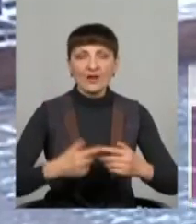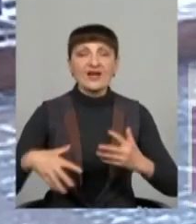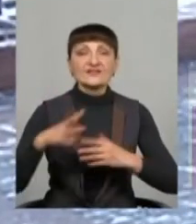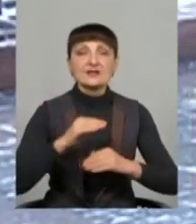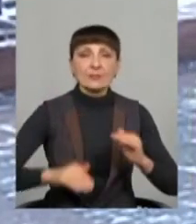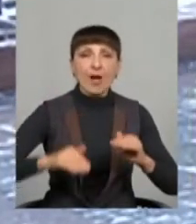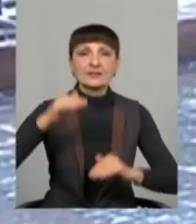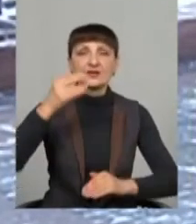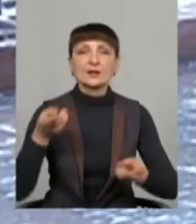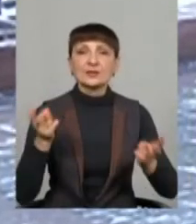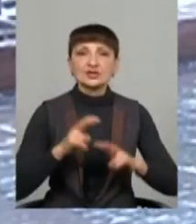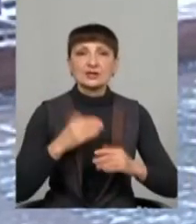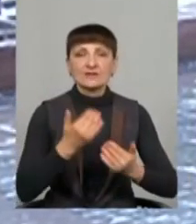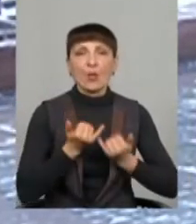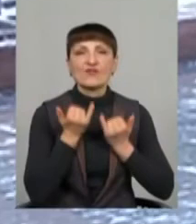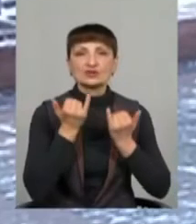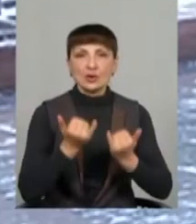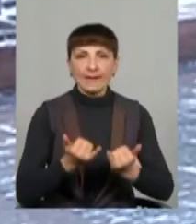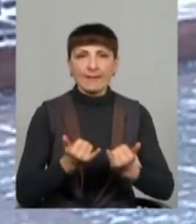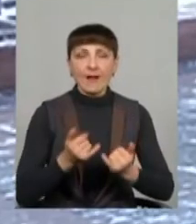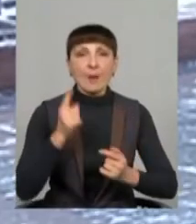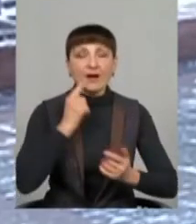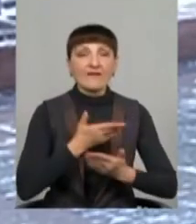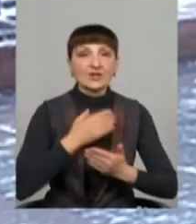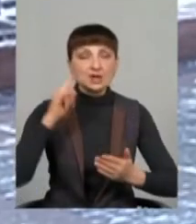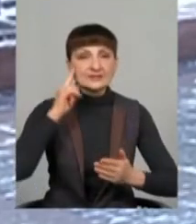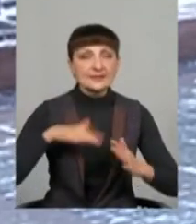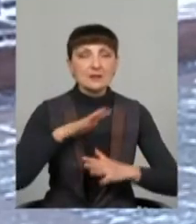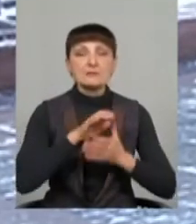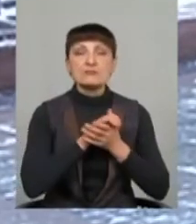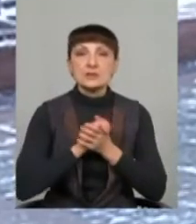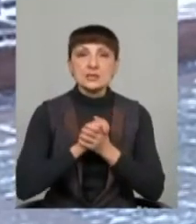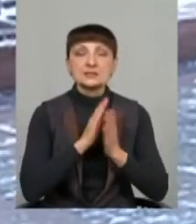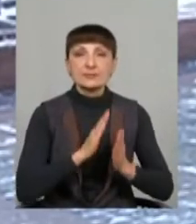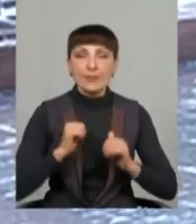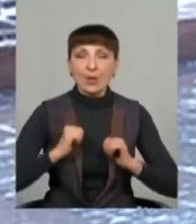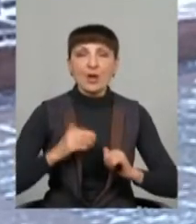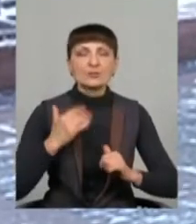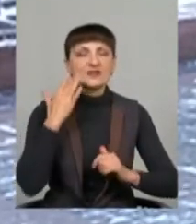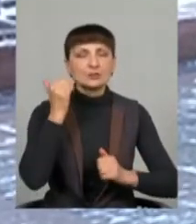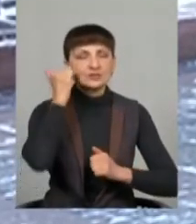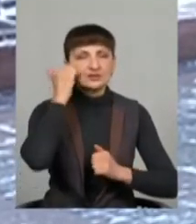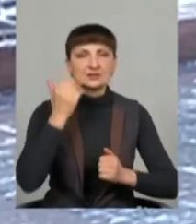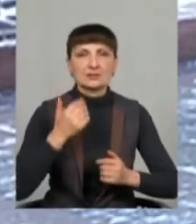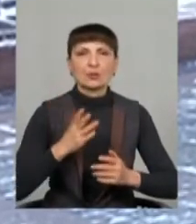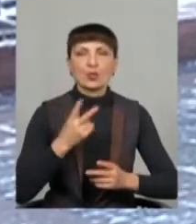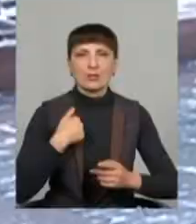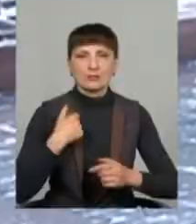мала до велика пришли отдать ему дань уважения. Пока в нашей стране царят мир и спокойствие, мы всегда будем чтить память наших предков.